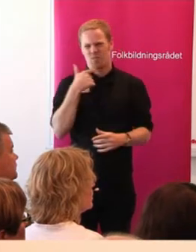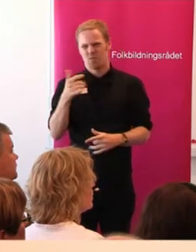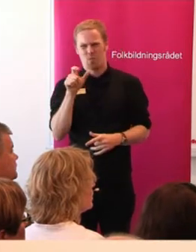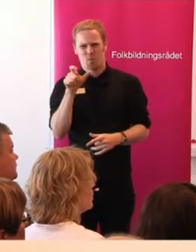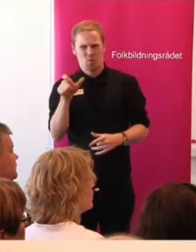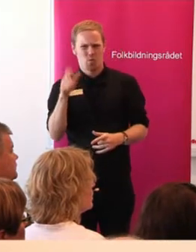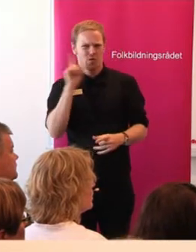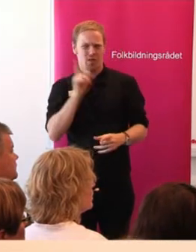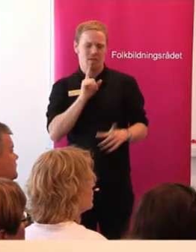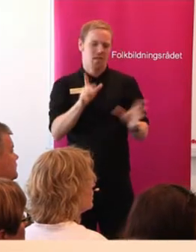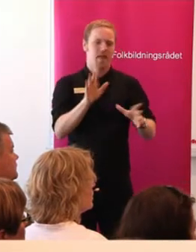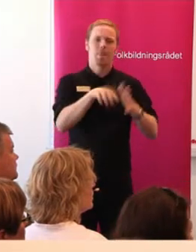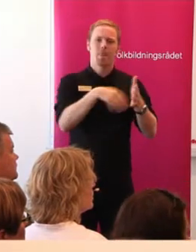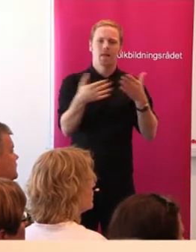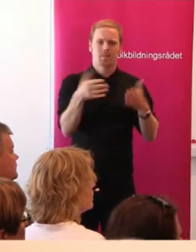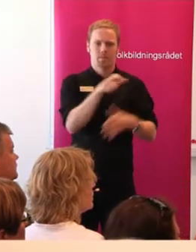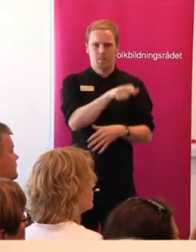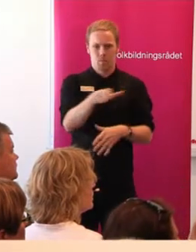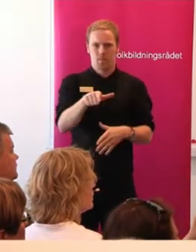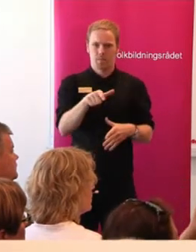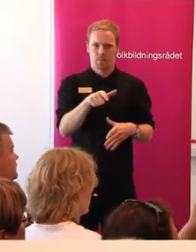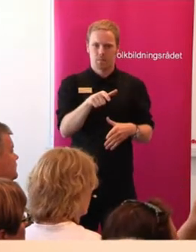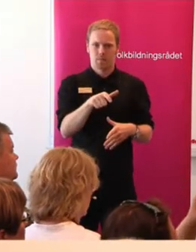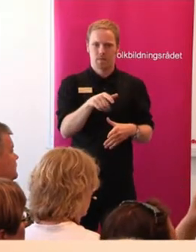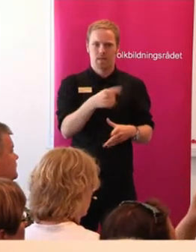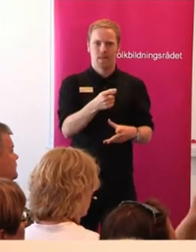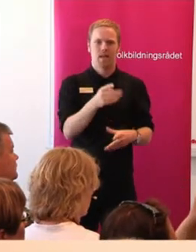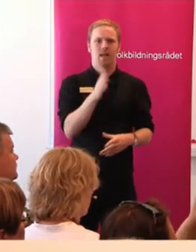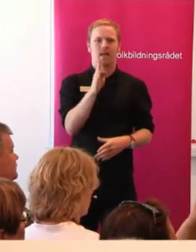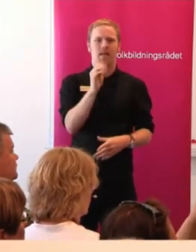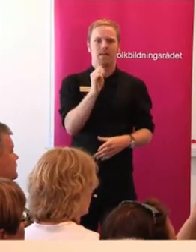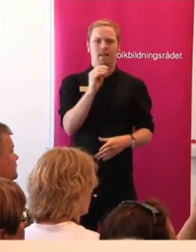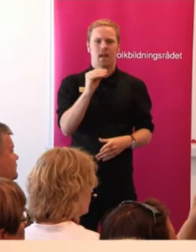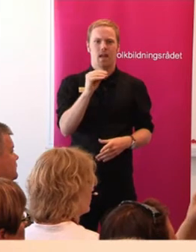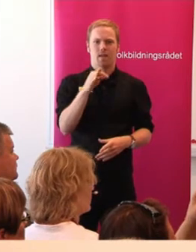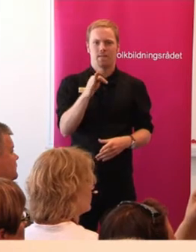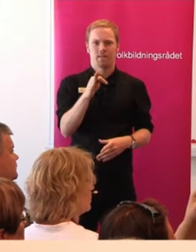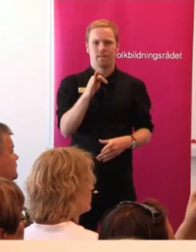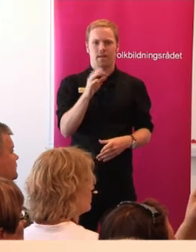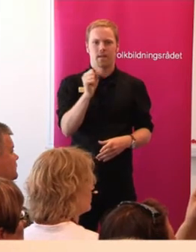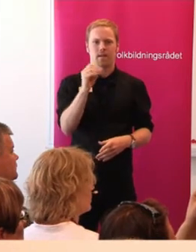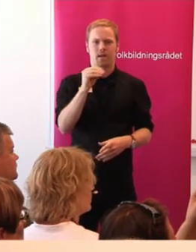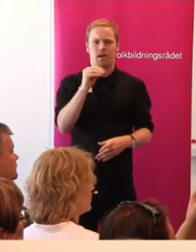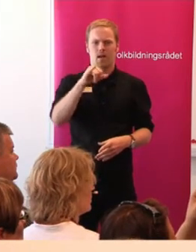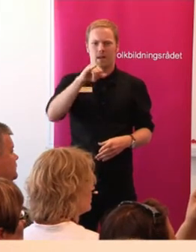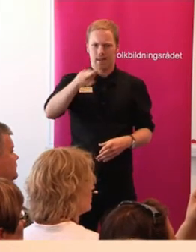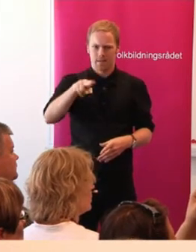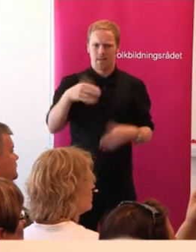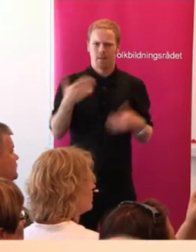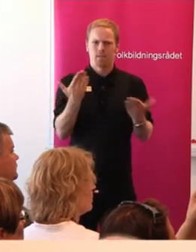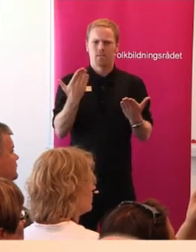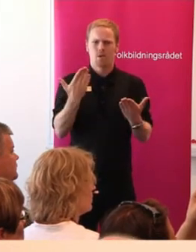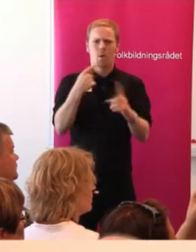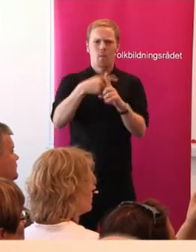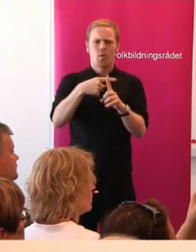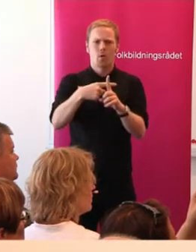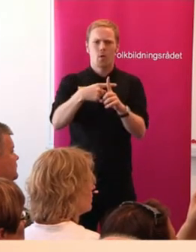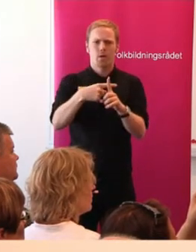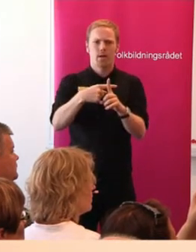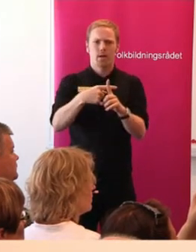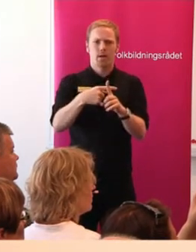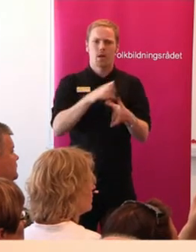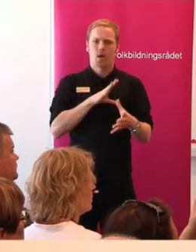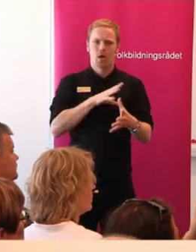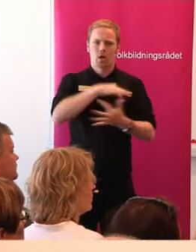deaf gain. Vad är fördelen med att någonting? Och det ska jag vilja lämna. Vad är fördelen med att